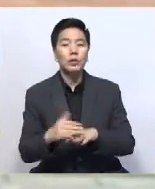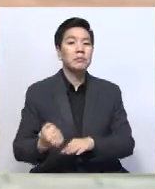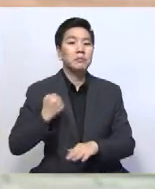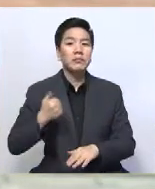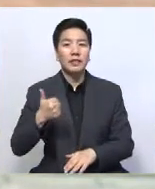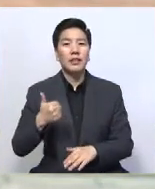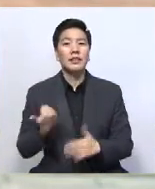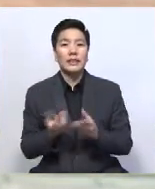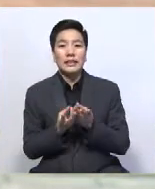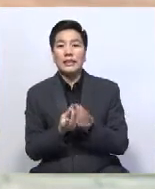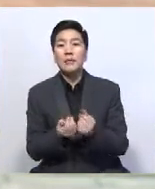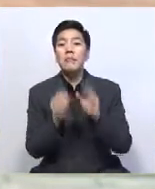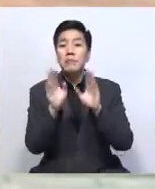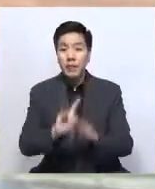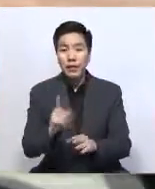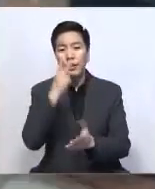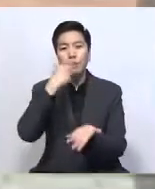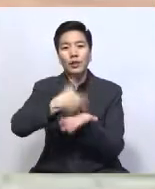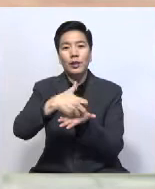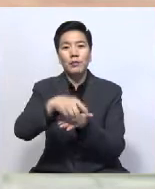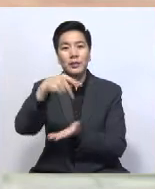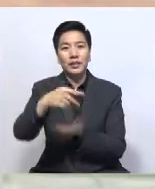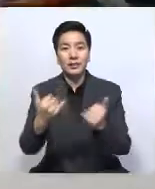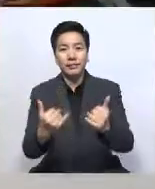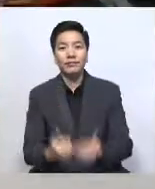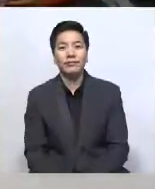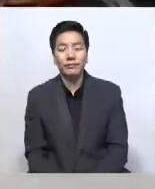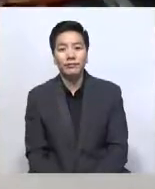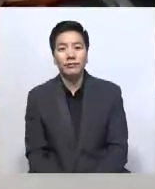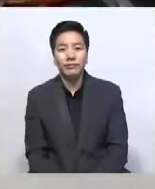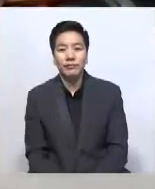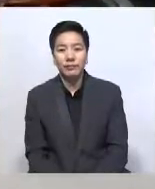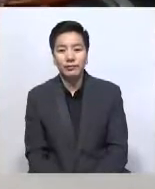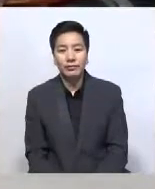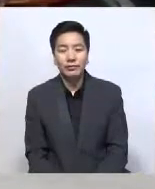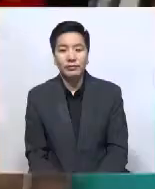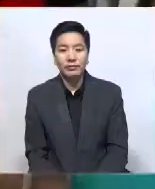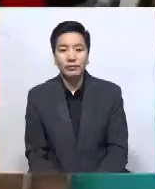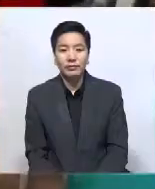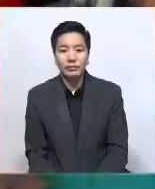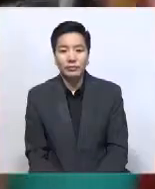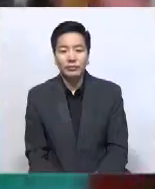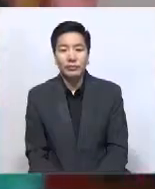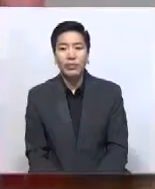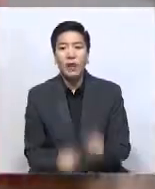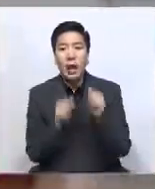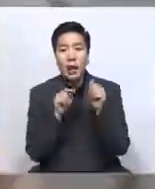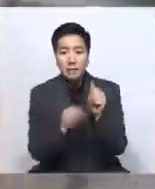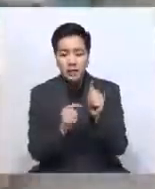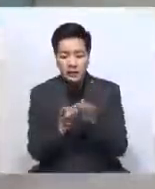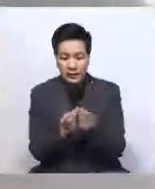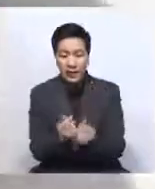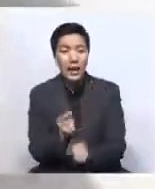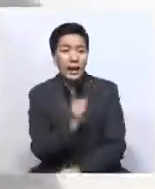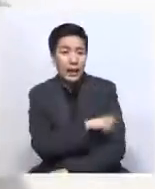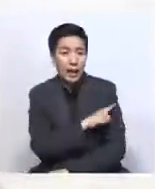แข็งค่ะซึ่งรายละเอียดจะเป็นอย่างไรนั้นติดตามได้จากรายงานค่ะ ชุมชนบ้านทรายขาวตำบลทรายขาวอำเภอโคกโพธิ์จังหวัดปัตตานี